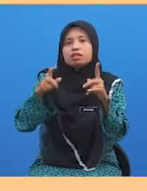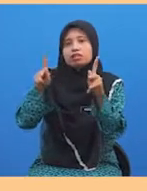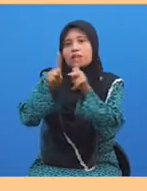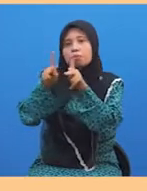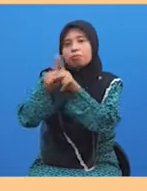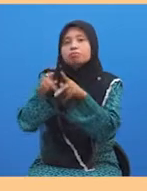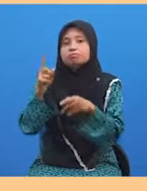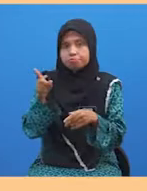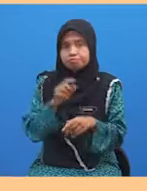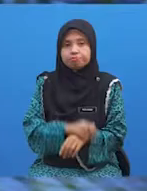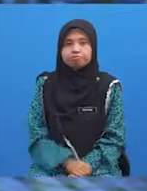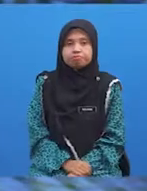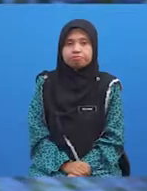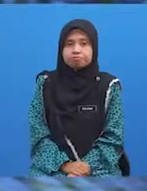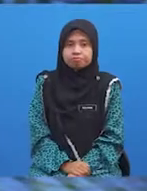kampung mereka.